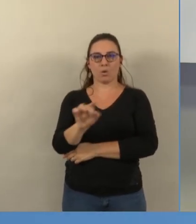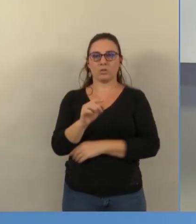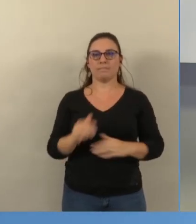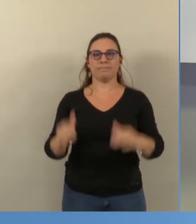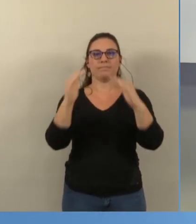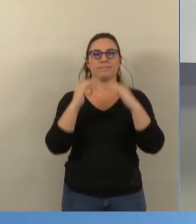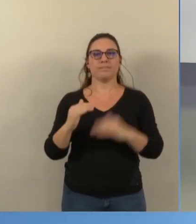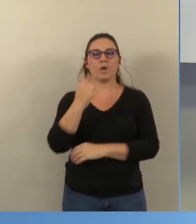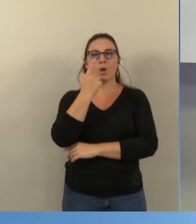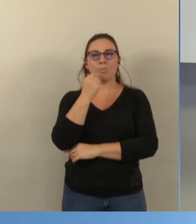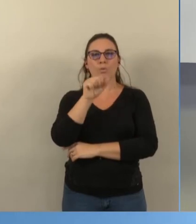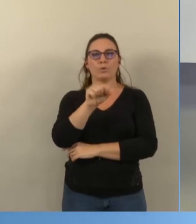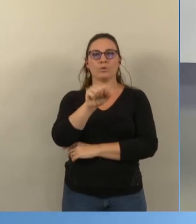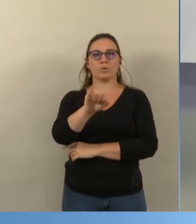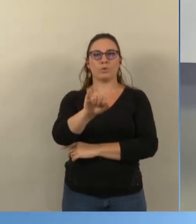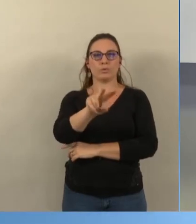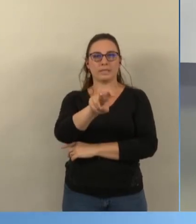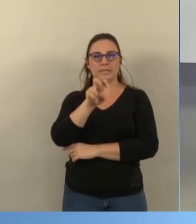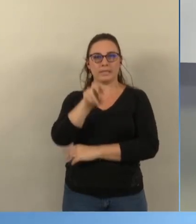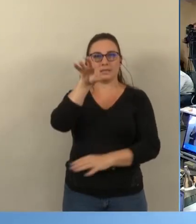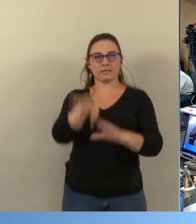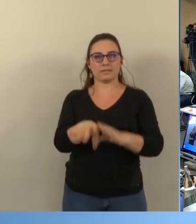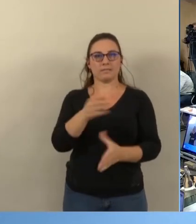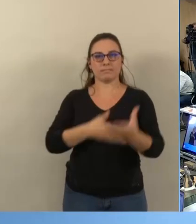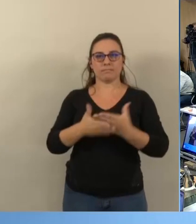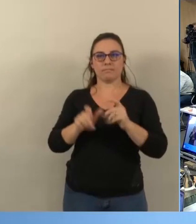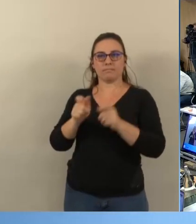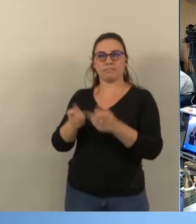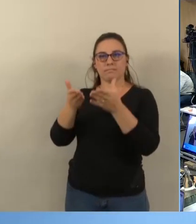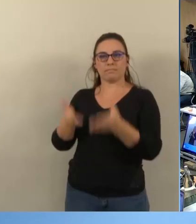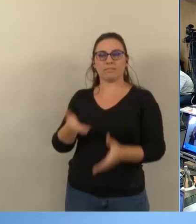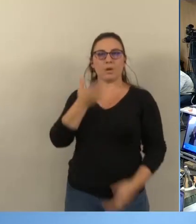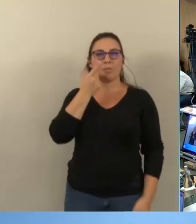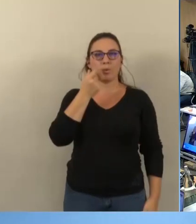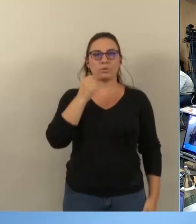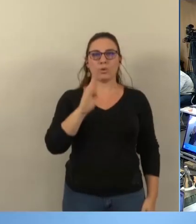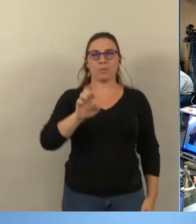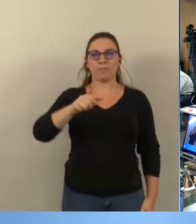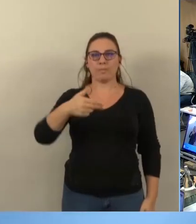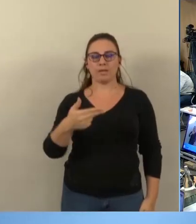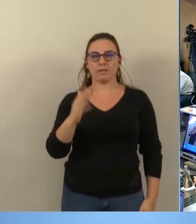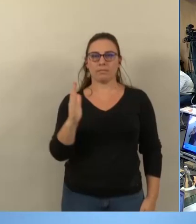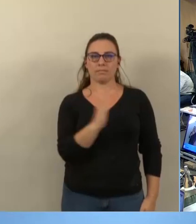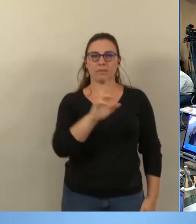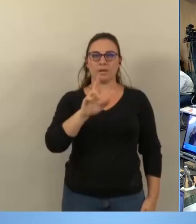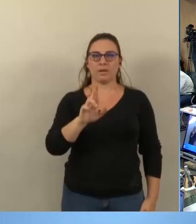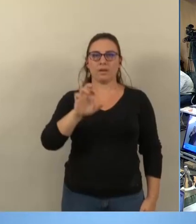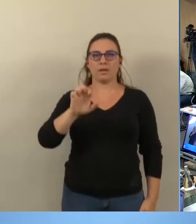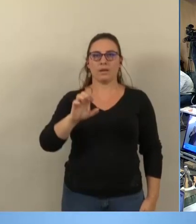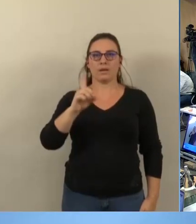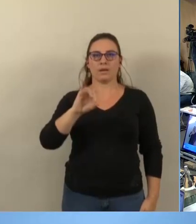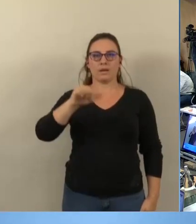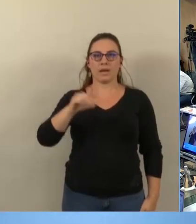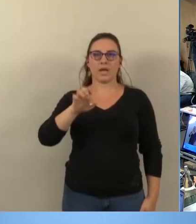Antoine bac Margaux Bel Air Louise beltrane Lopez osnie ben